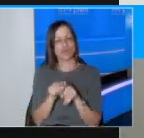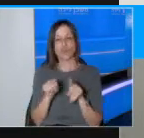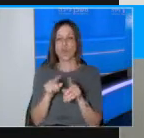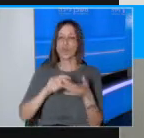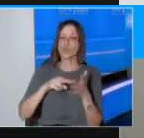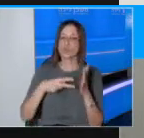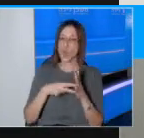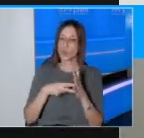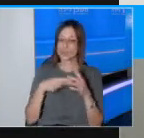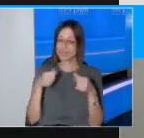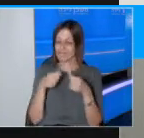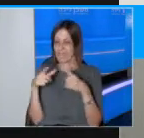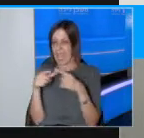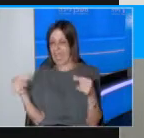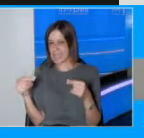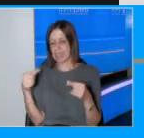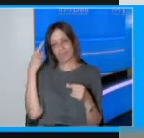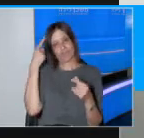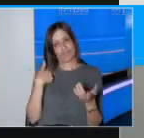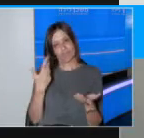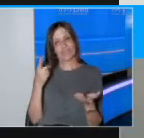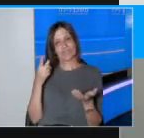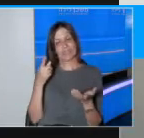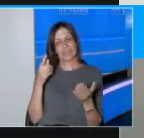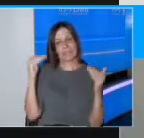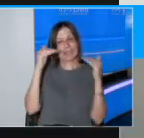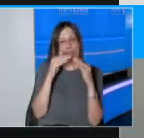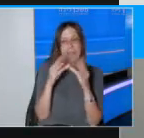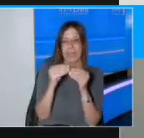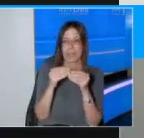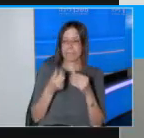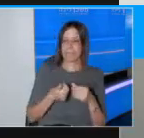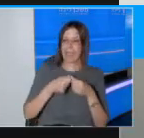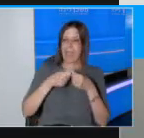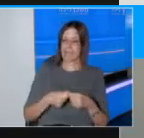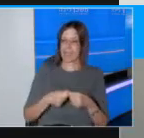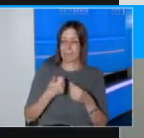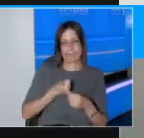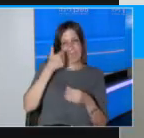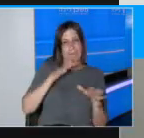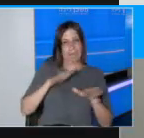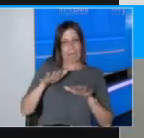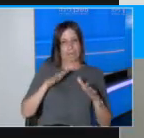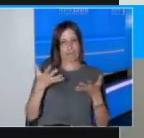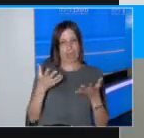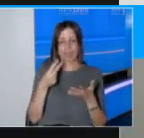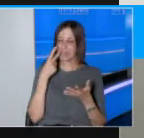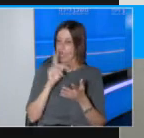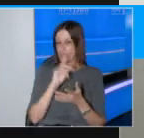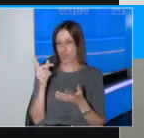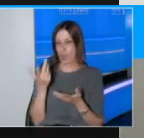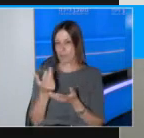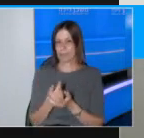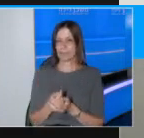אסטרטגית לגבי עזה. היית יוצא מנקודת הנחה שהוא לפחות מתואם עם חבריו הבכירים בממשלה, אז הנה נראה שפחות, בוא